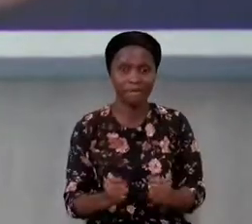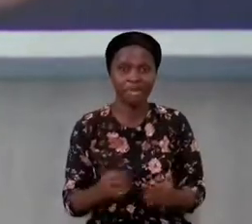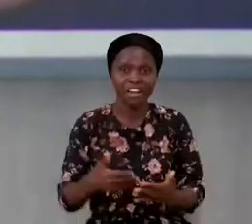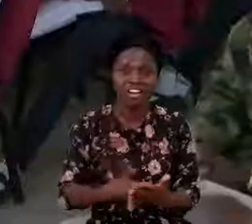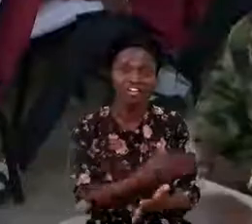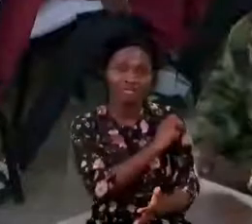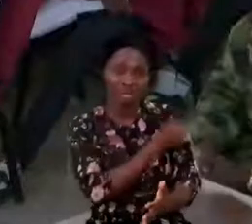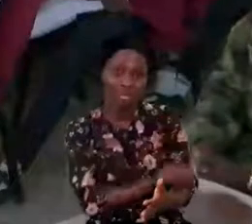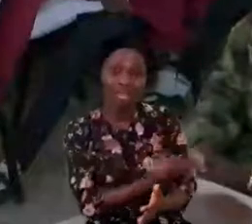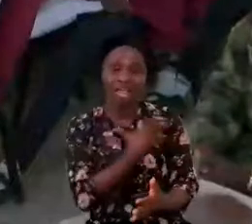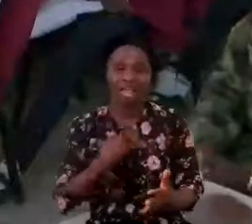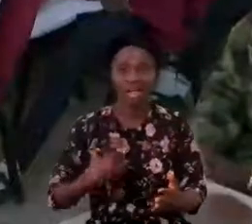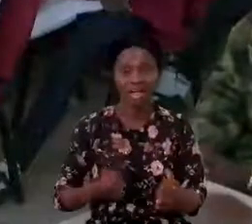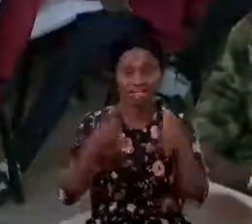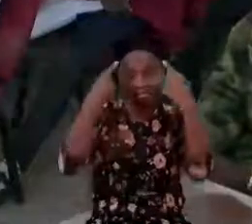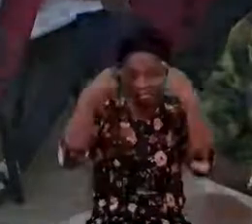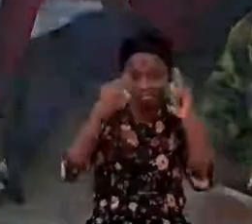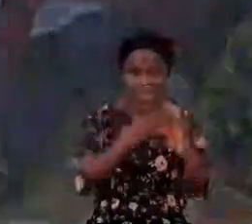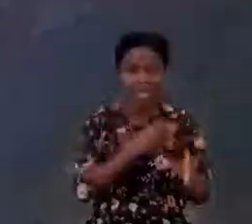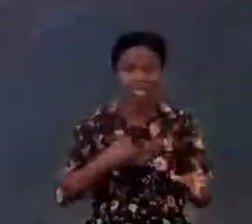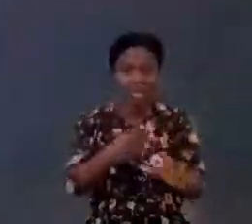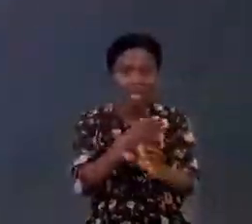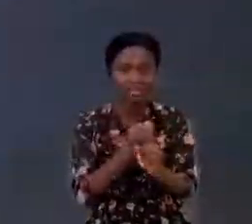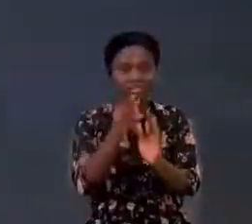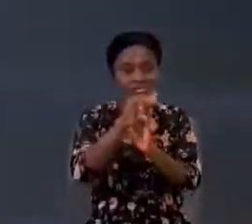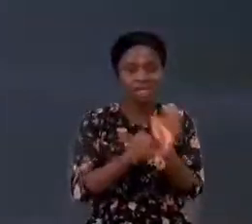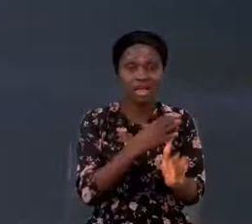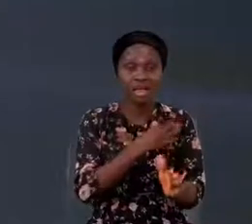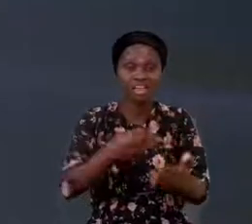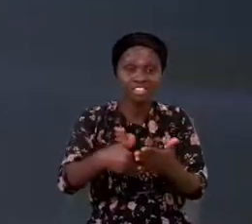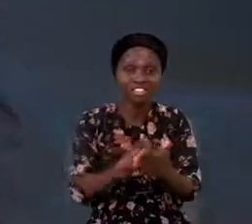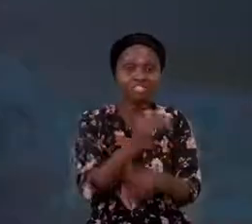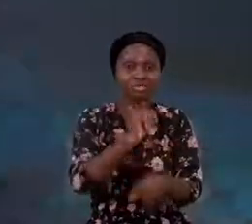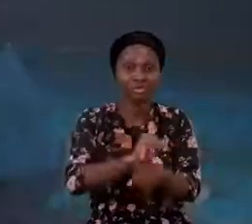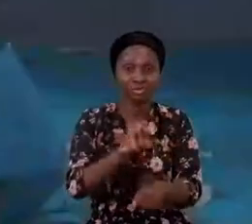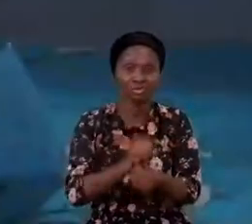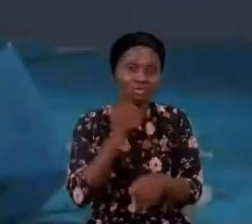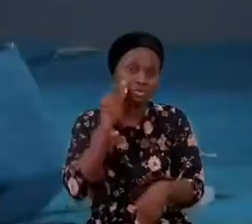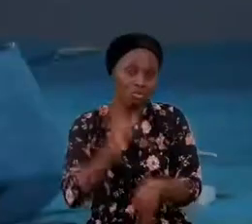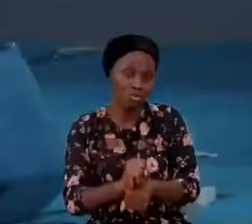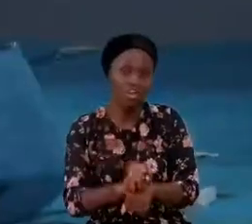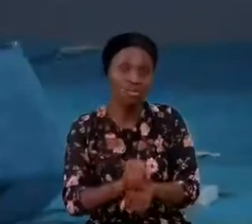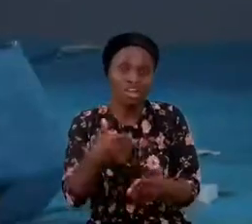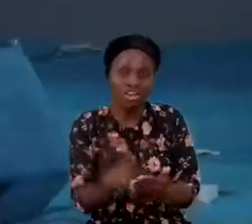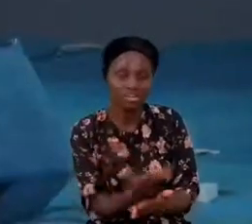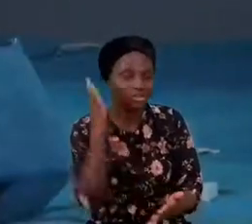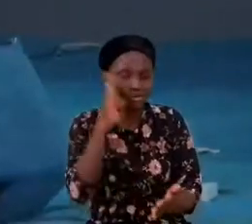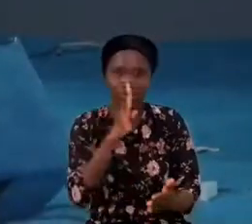chose prendra naissance dans ta vie aujourd'hui. Mais pour cette expérience